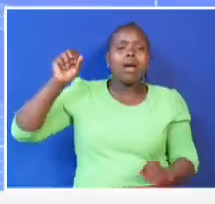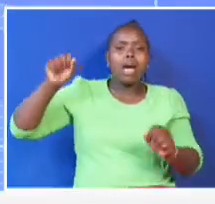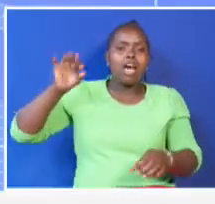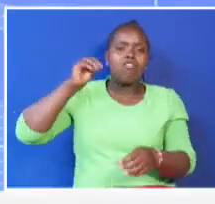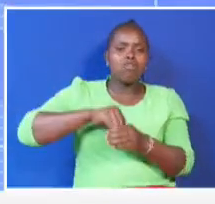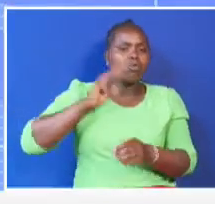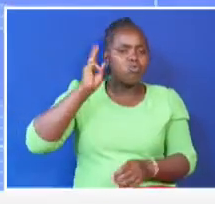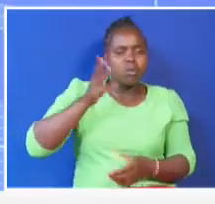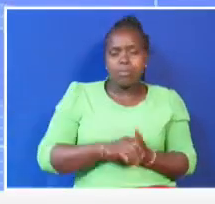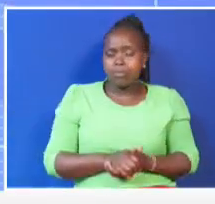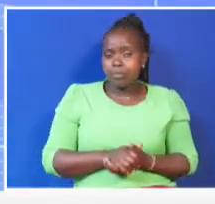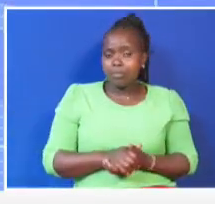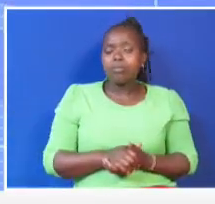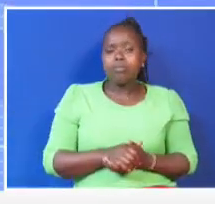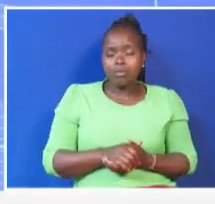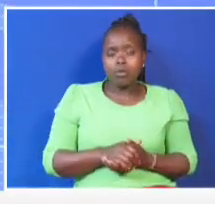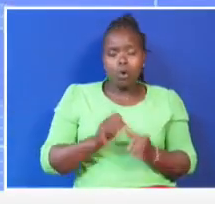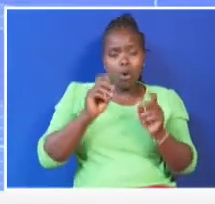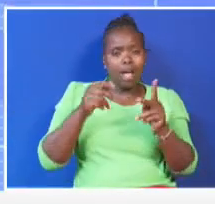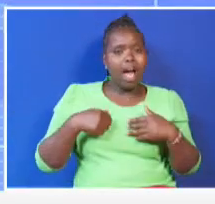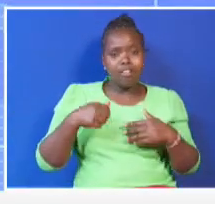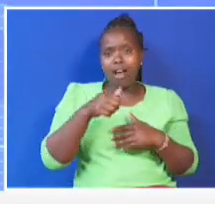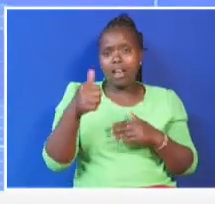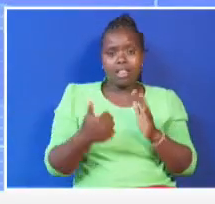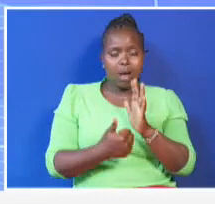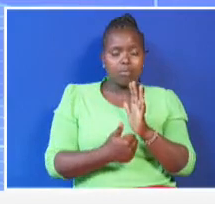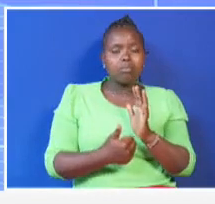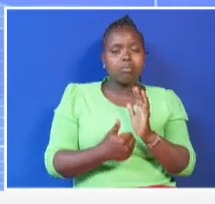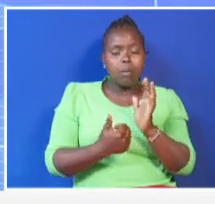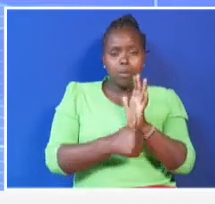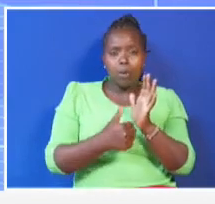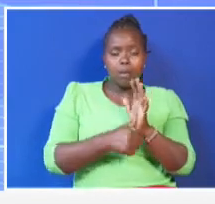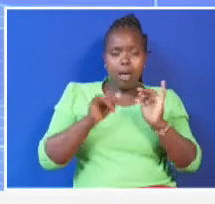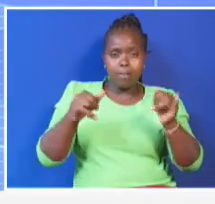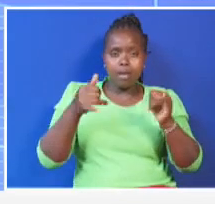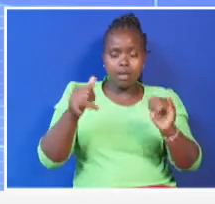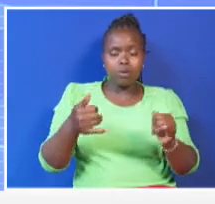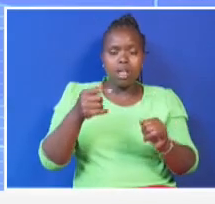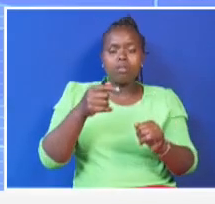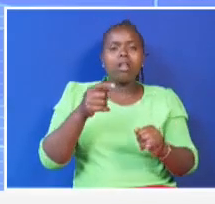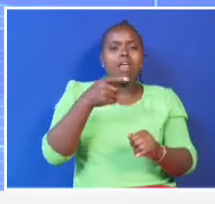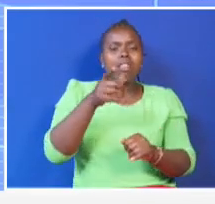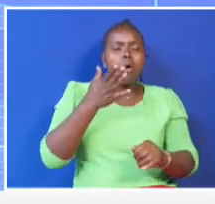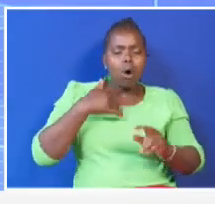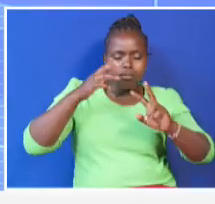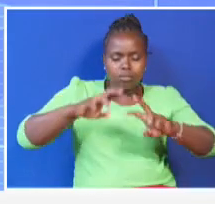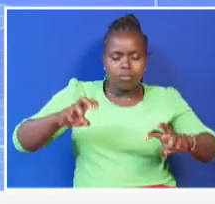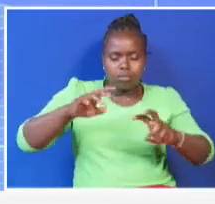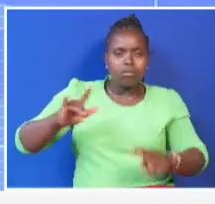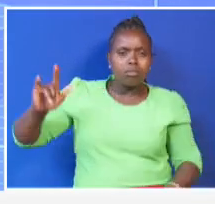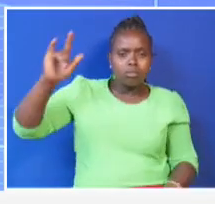by-election. Na mtazamaji, kuna taarifa hapa ambayo si nzuri sana, na shughuli za kuitafuta ndege ya kampuni